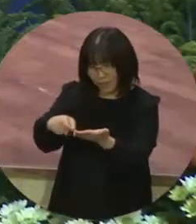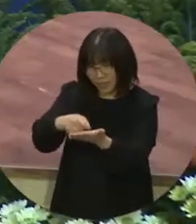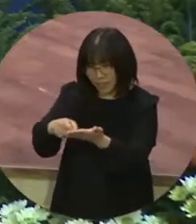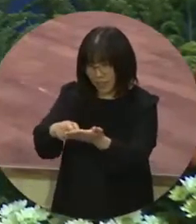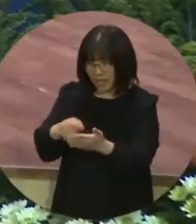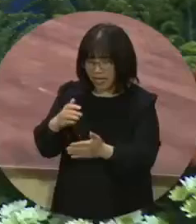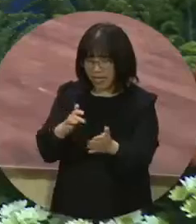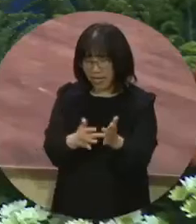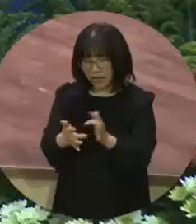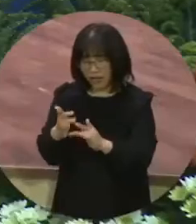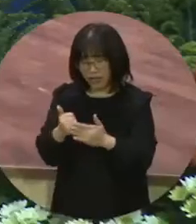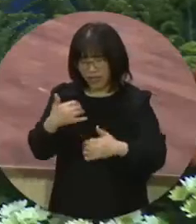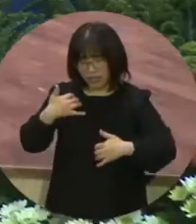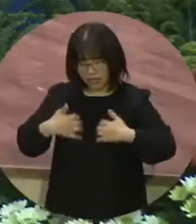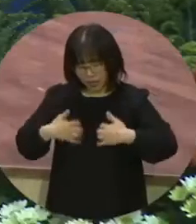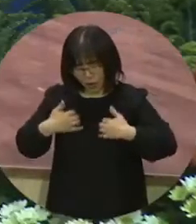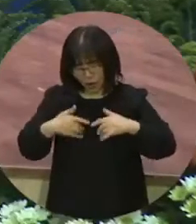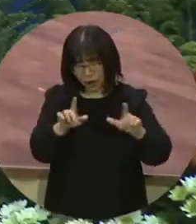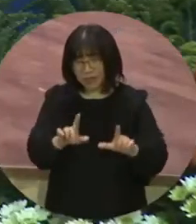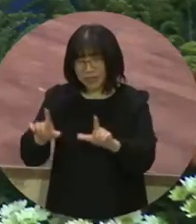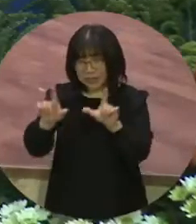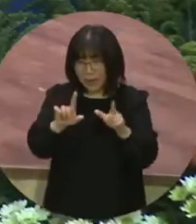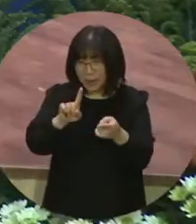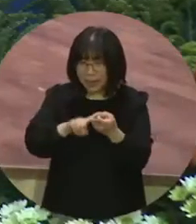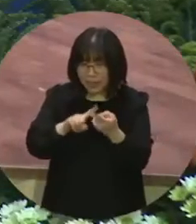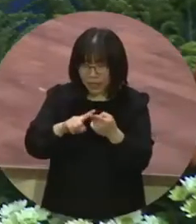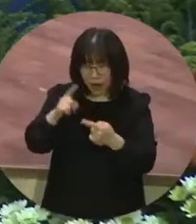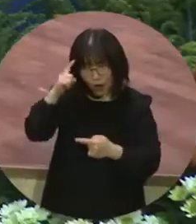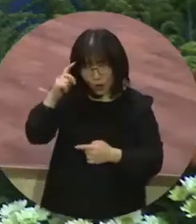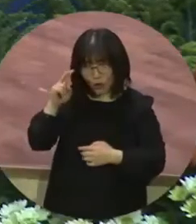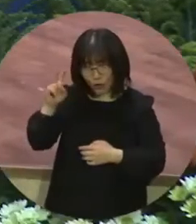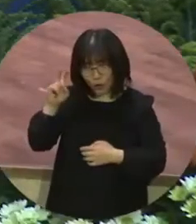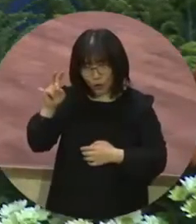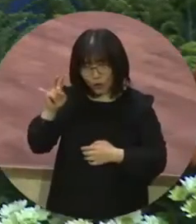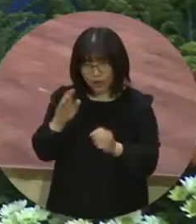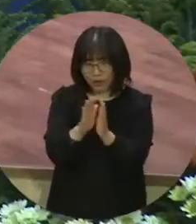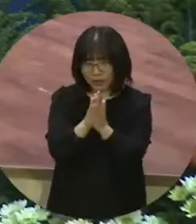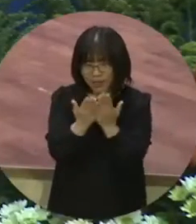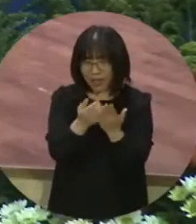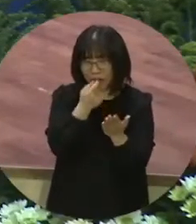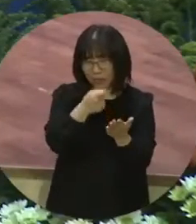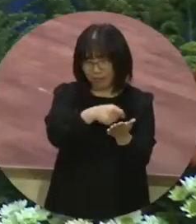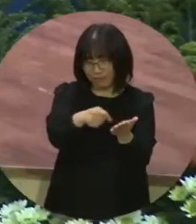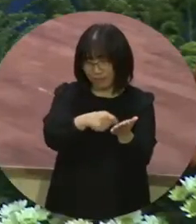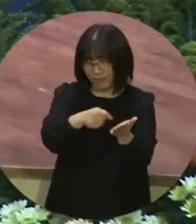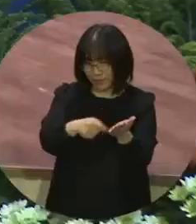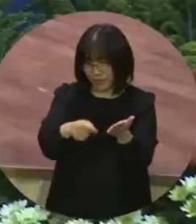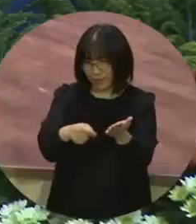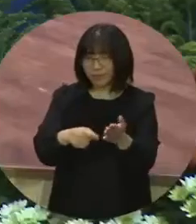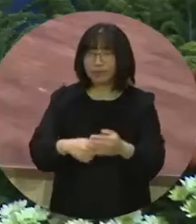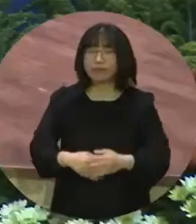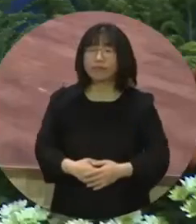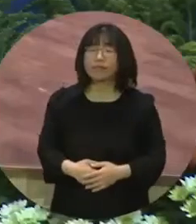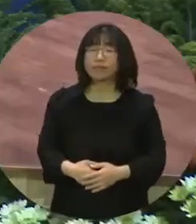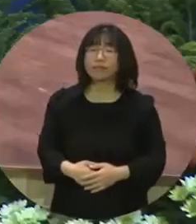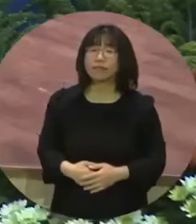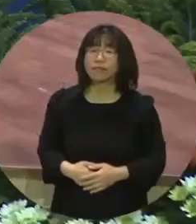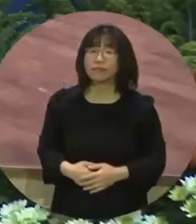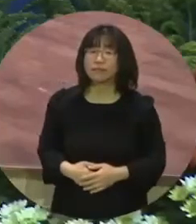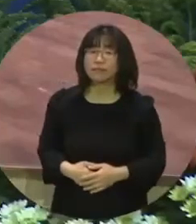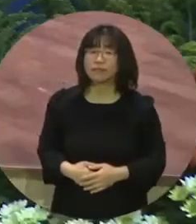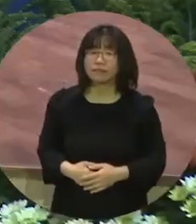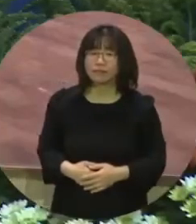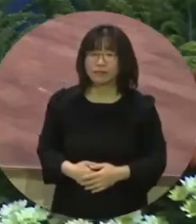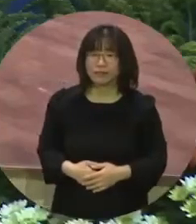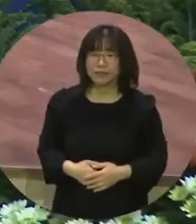살았던 삶의 모습을 자기 소설 속에서 이 사실을 밝히고 있습니다. 복음서에